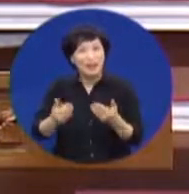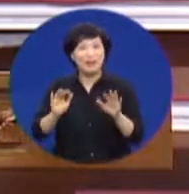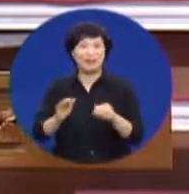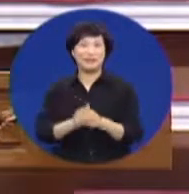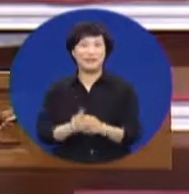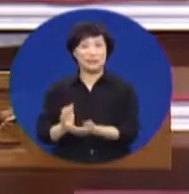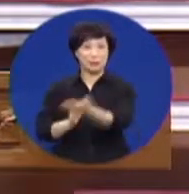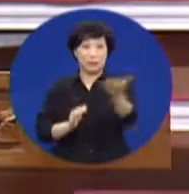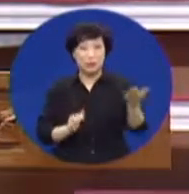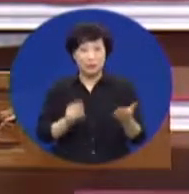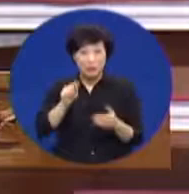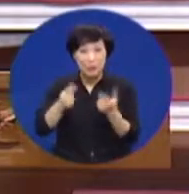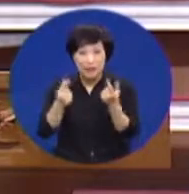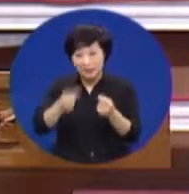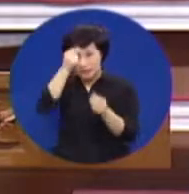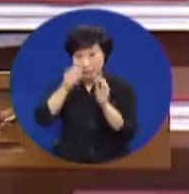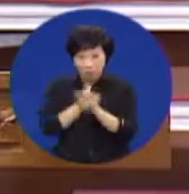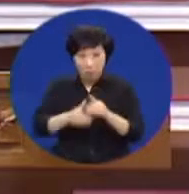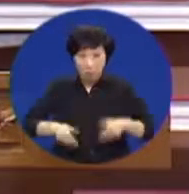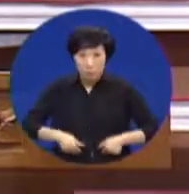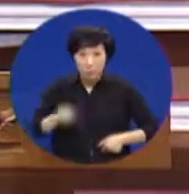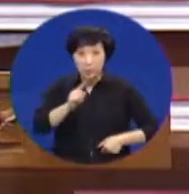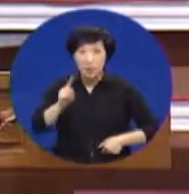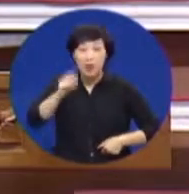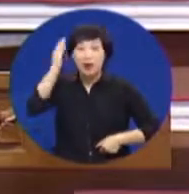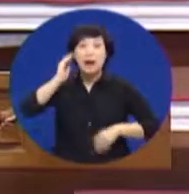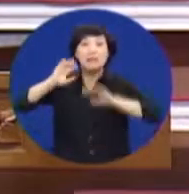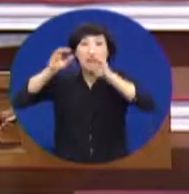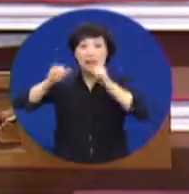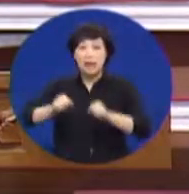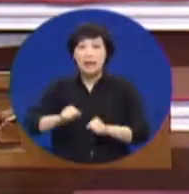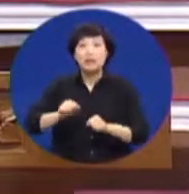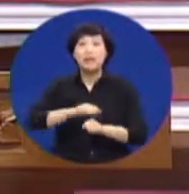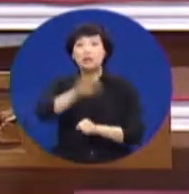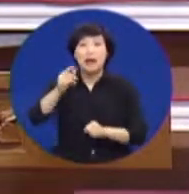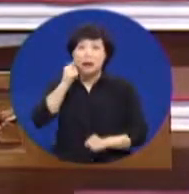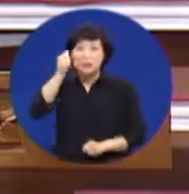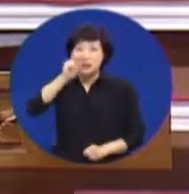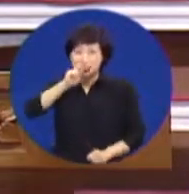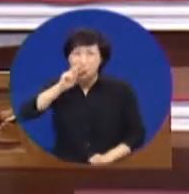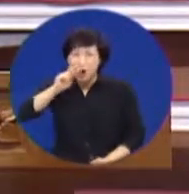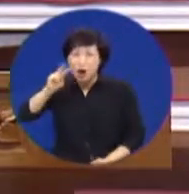그래서 너희는 이렇게 기도하라. 하늘에 계신 우리 아버지여,